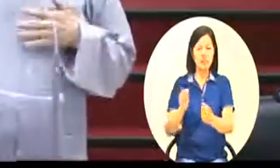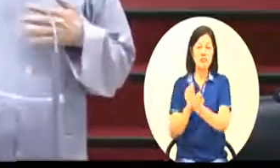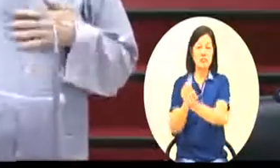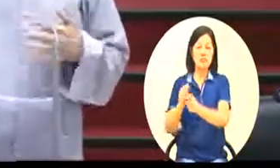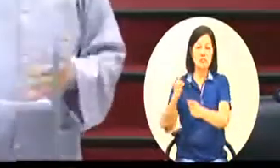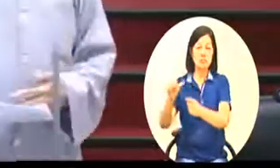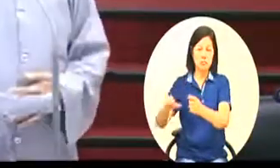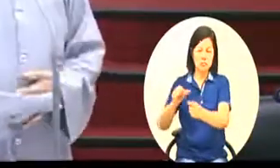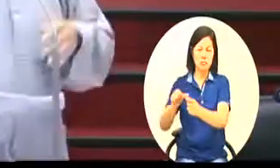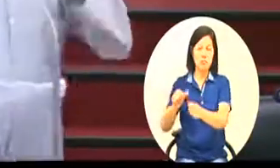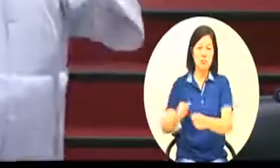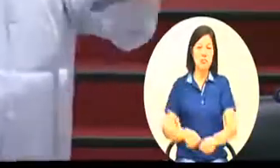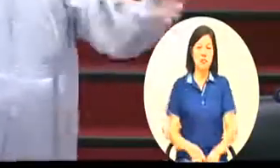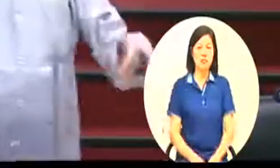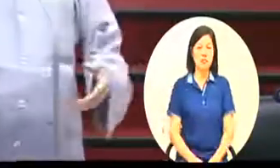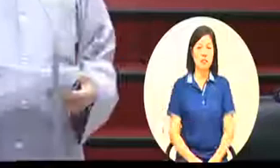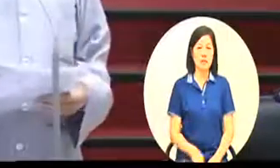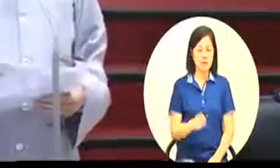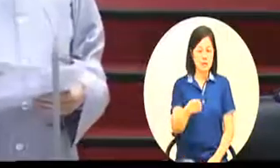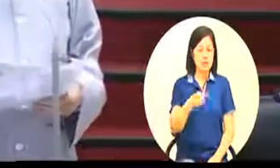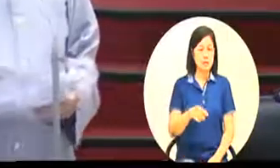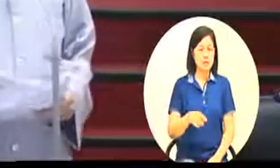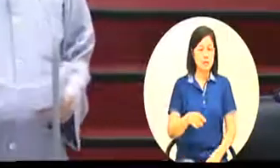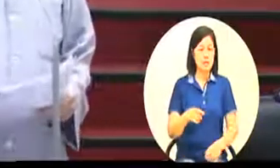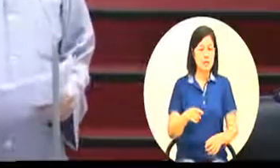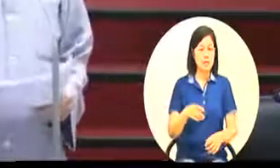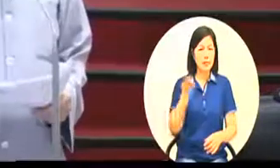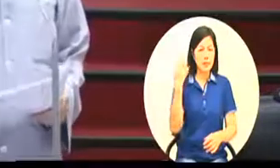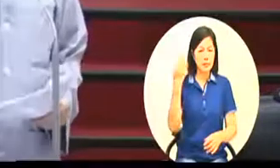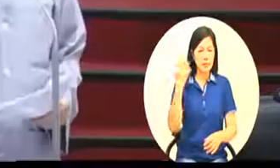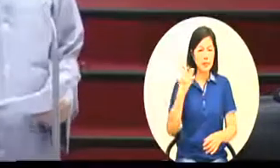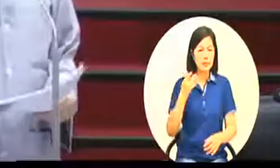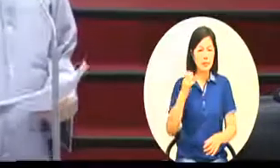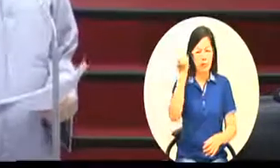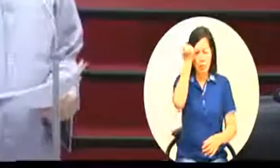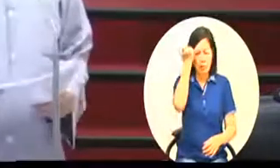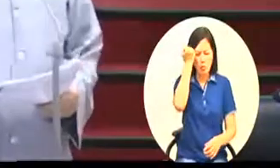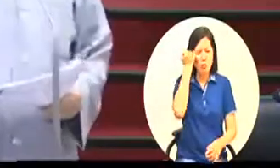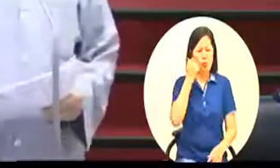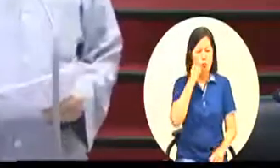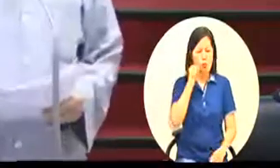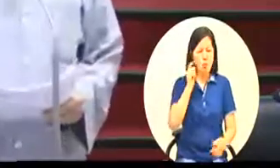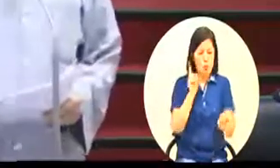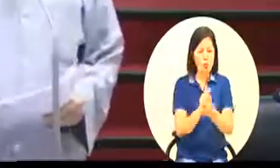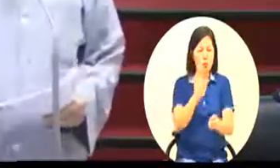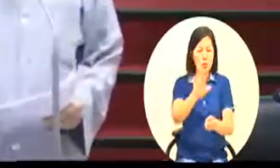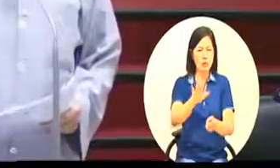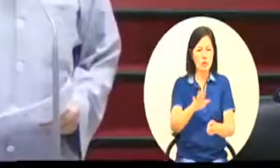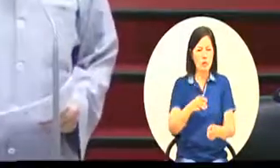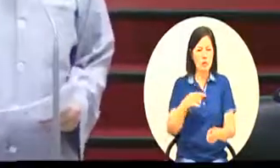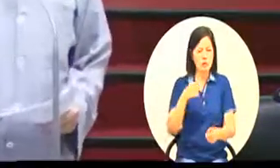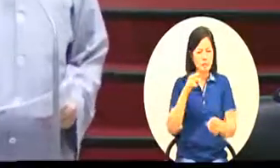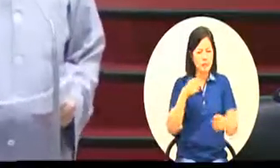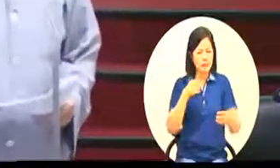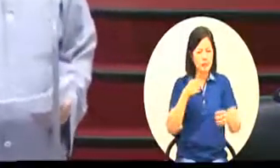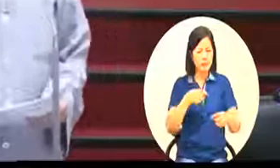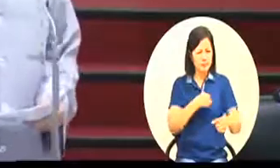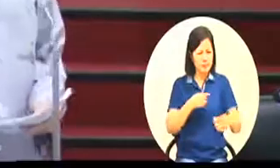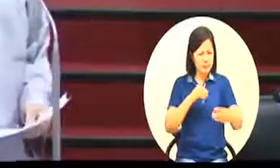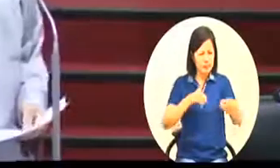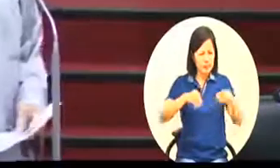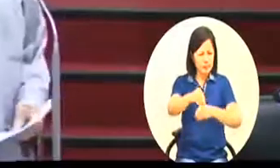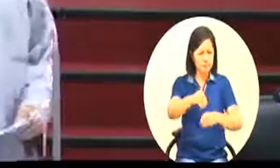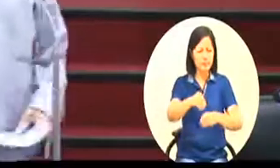信身为一个政治受难者，你会当来理解阿扁总统的心情。总统府咧起痟